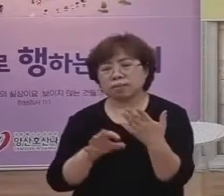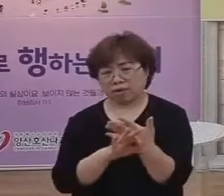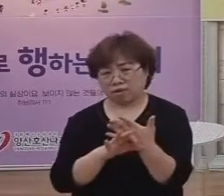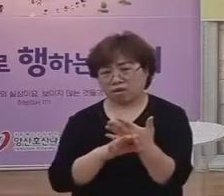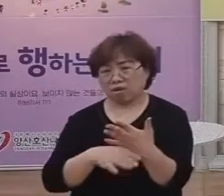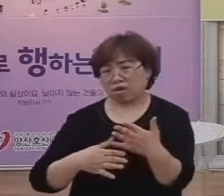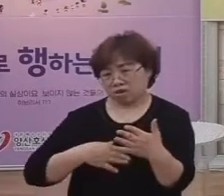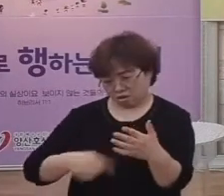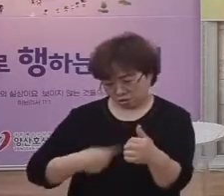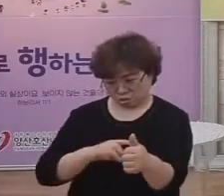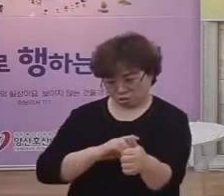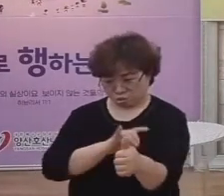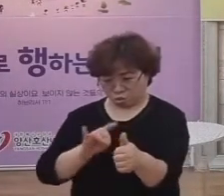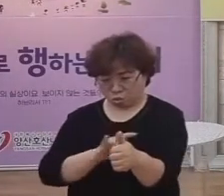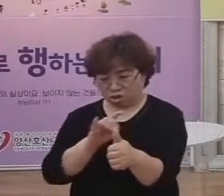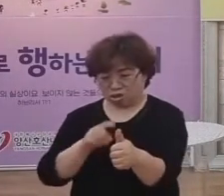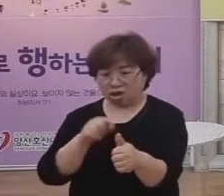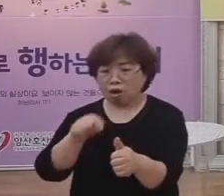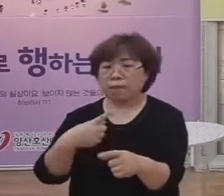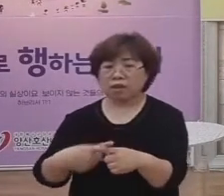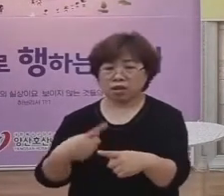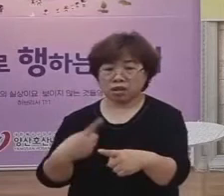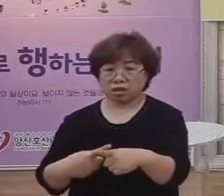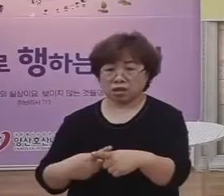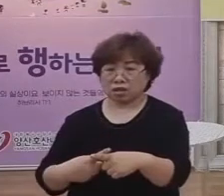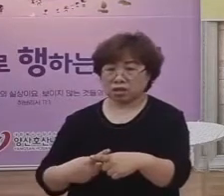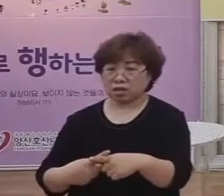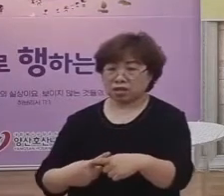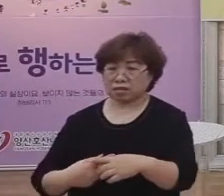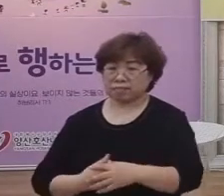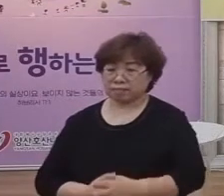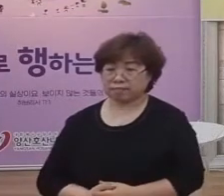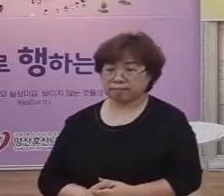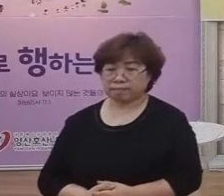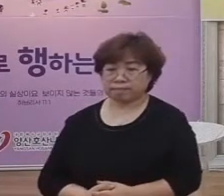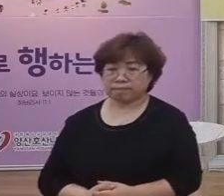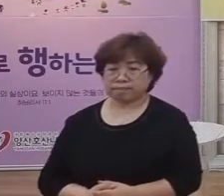자기를 속이는 것이다 라고 말씀하고 있어요.